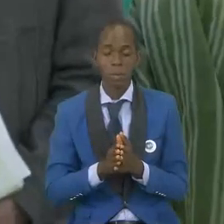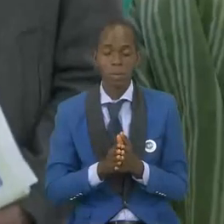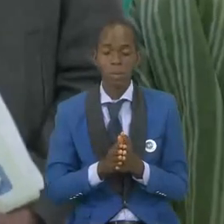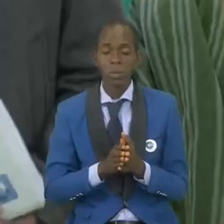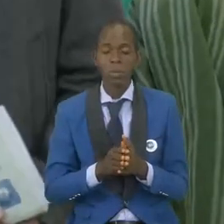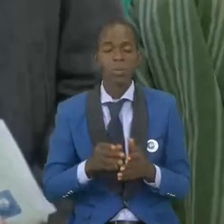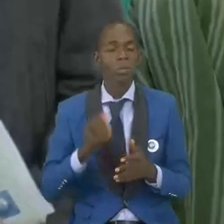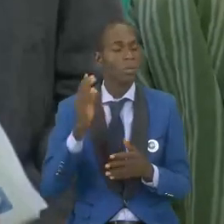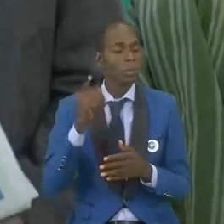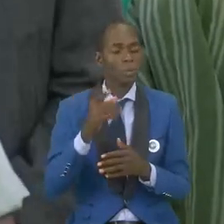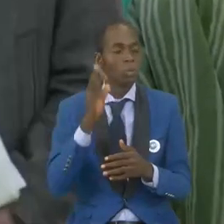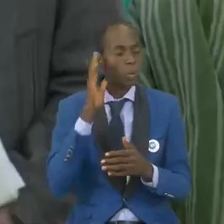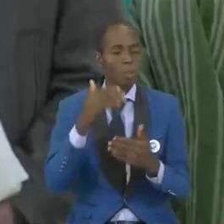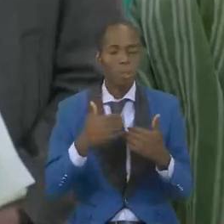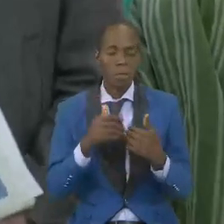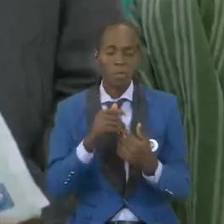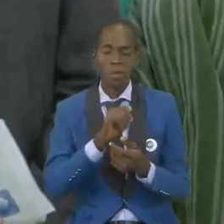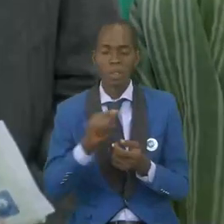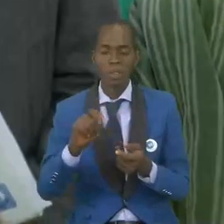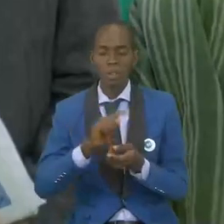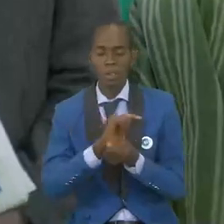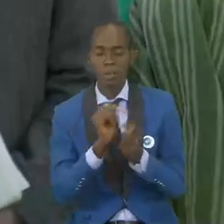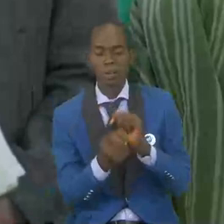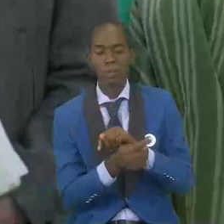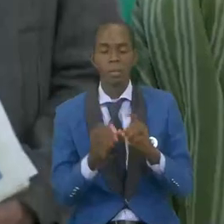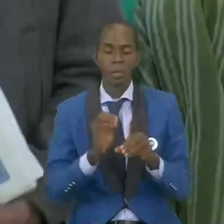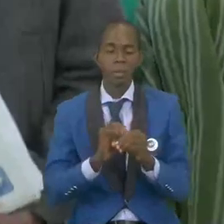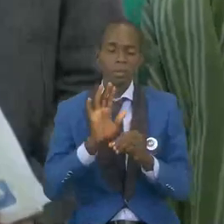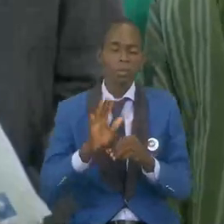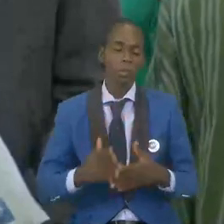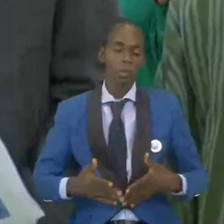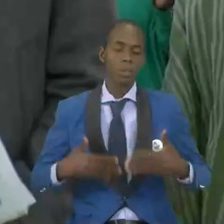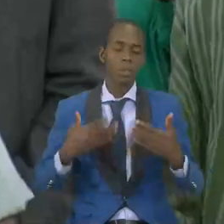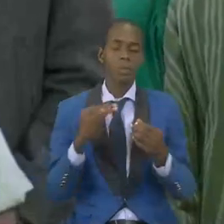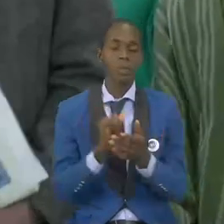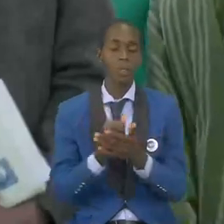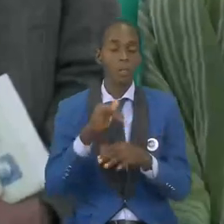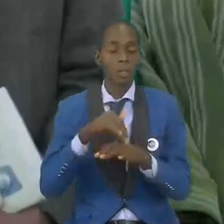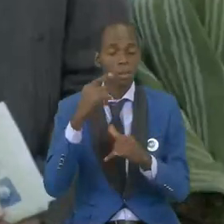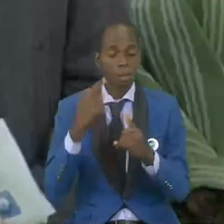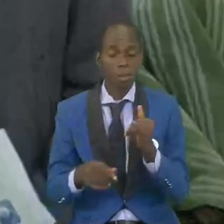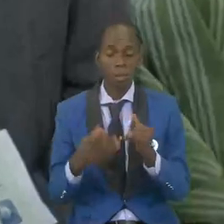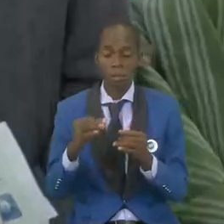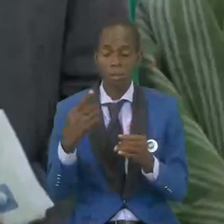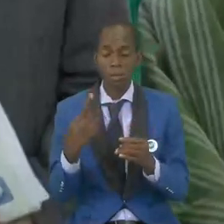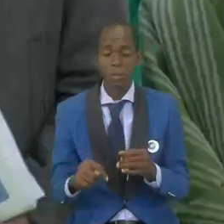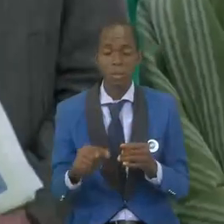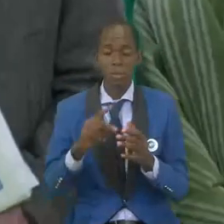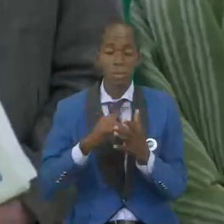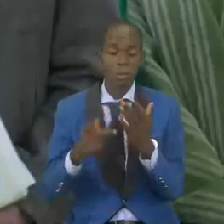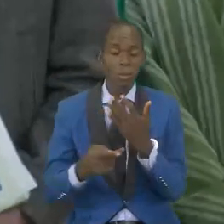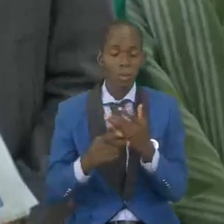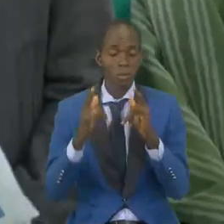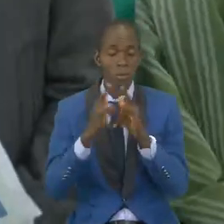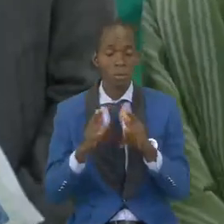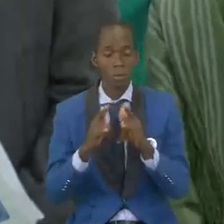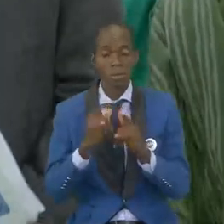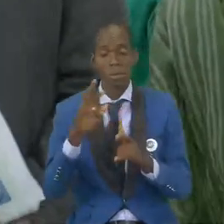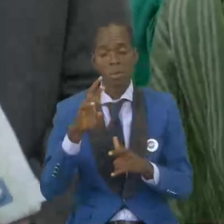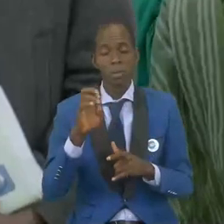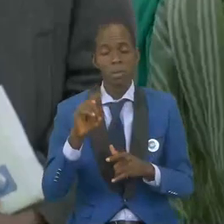Pour avoir la transformation dans ta vie. Afin qu'à la fin de la retraite, tu sois totalement